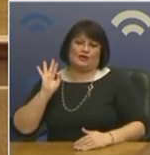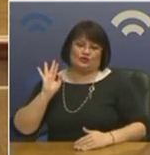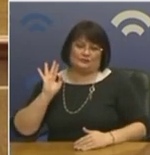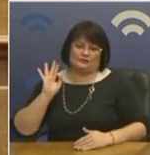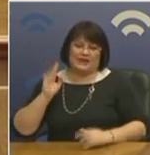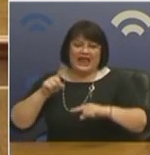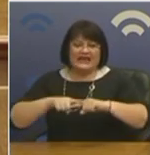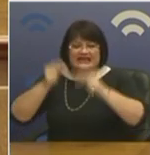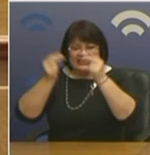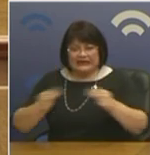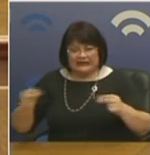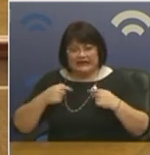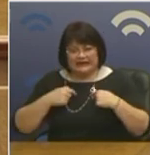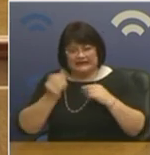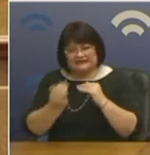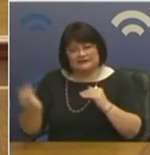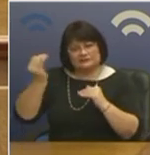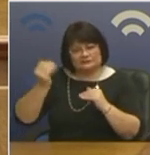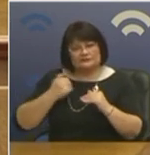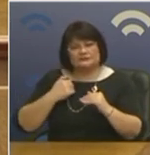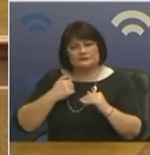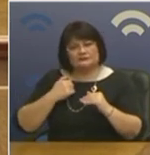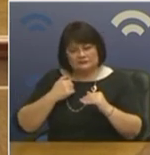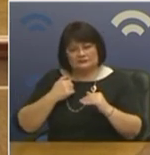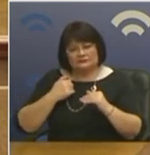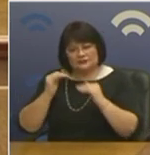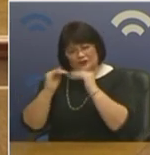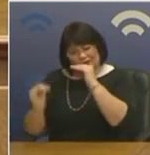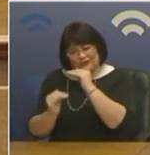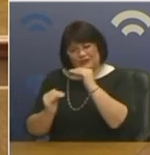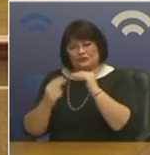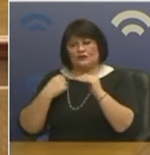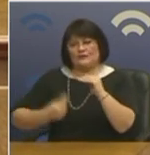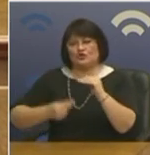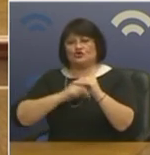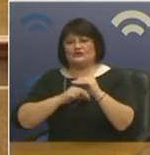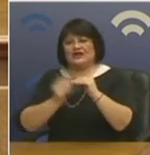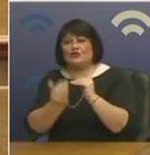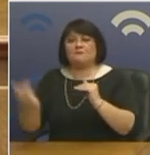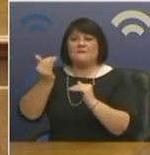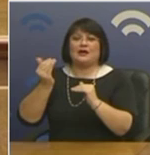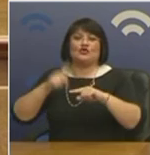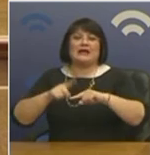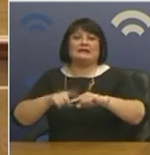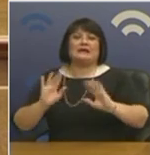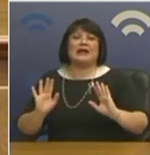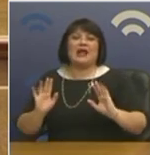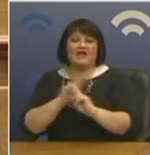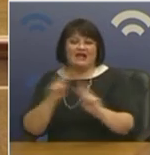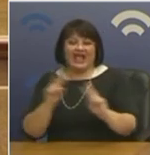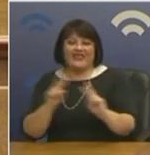ελληνική λύση μπαίνει το εθνικό συμφέρον. Και όχι κάτω από την ελληνική λύση το εθνικό συμφέρον, ξεκάθαρα πράγματα, γιατί δεν παίζει με τη